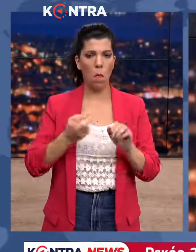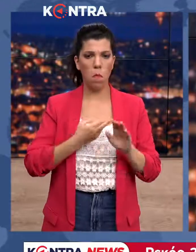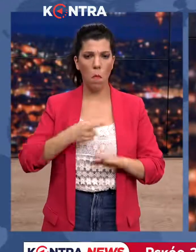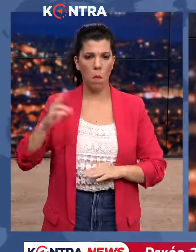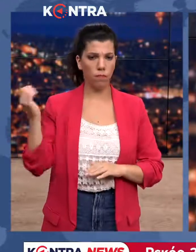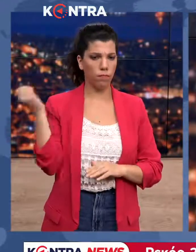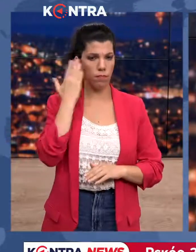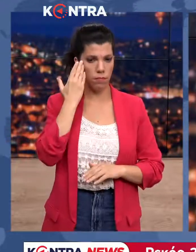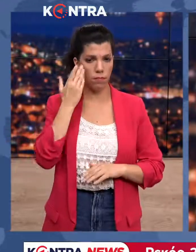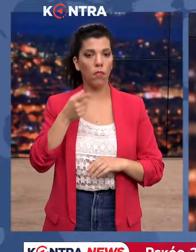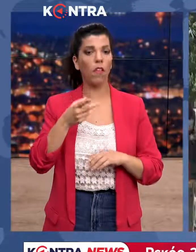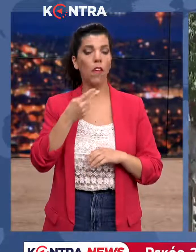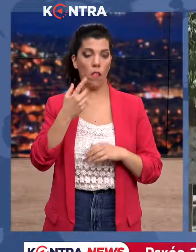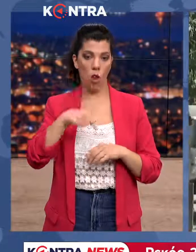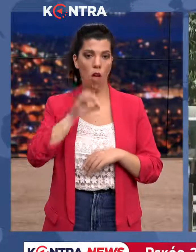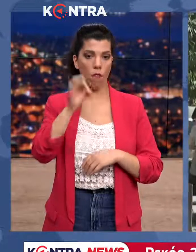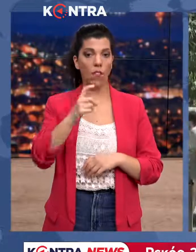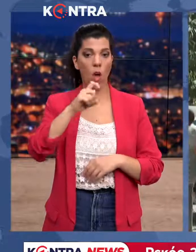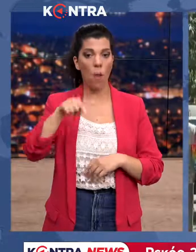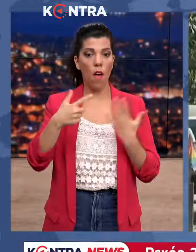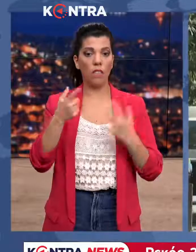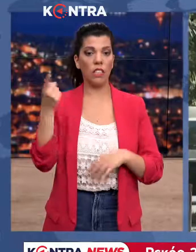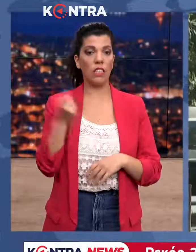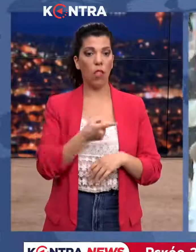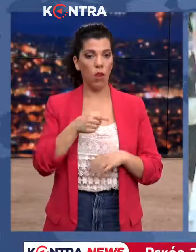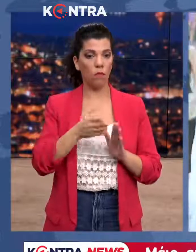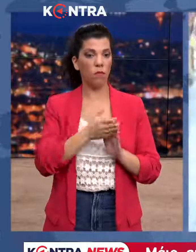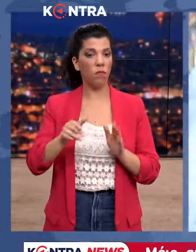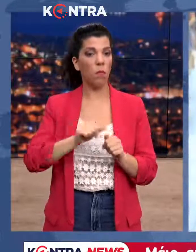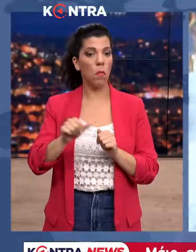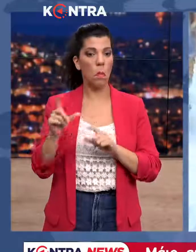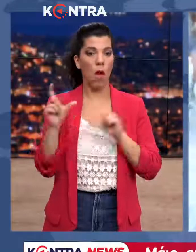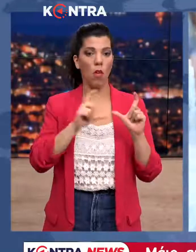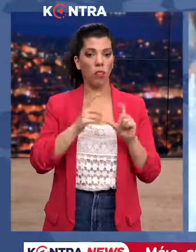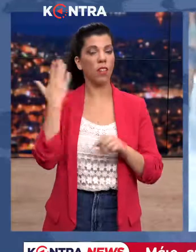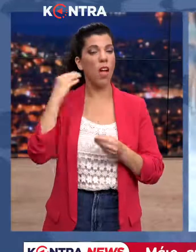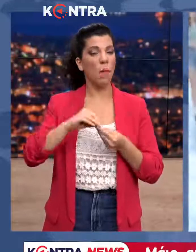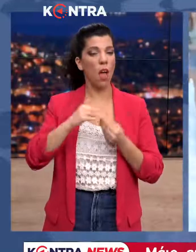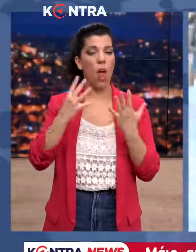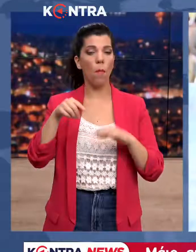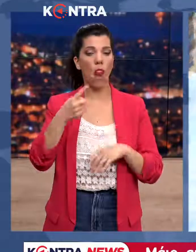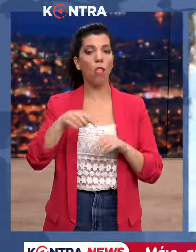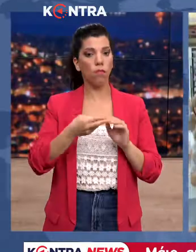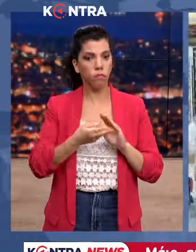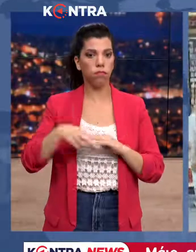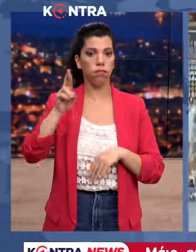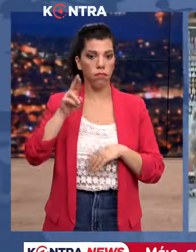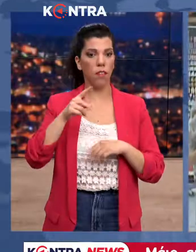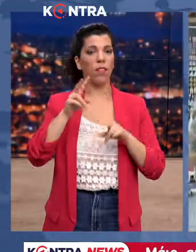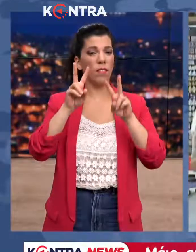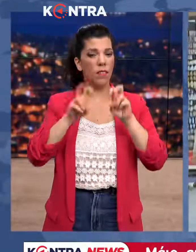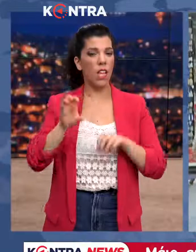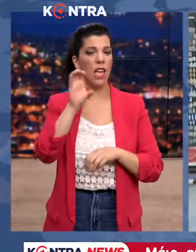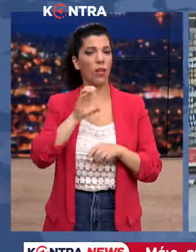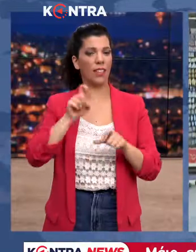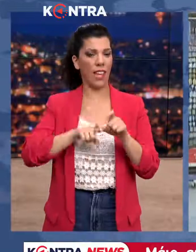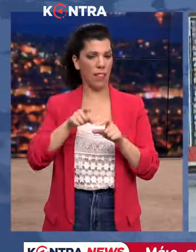πληθωρισμό καθώς καταγράφεται νέο αλμα της τάξης του 10,7% τον μάιο από 9,1% τον απρίλιο σύμφωνα με